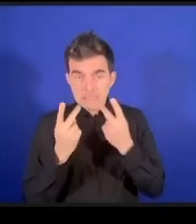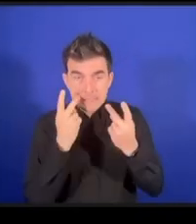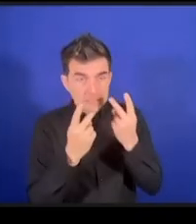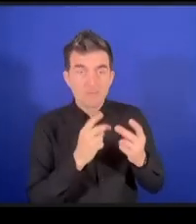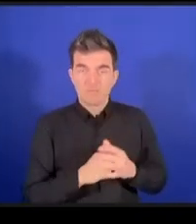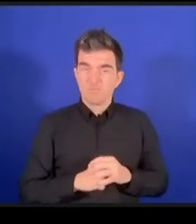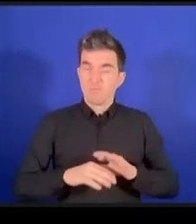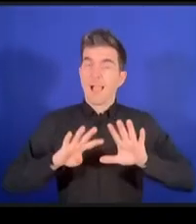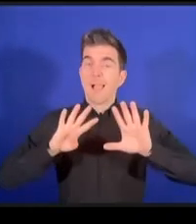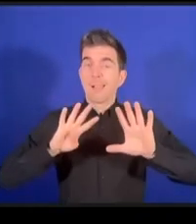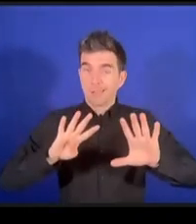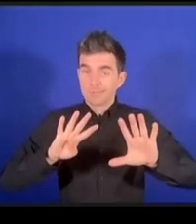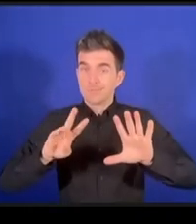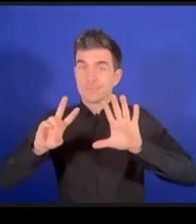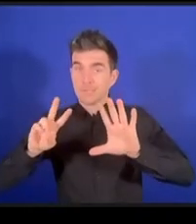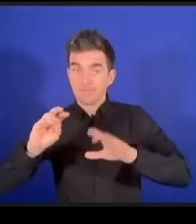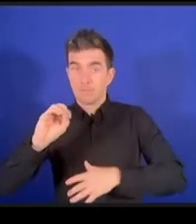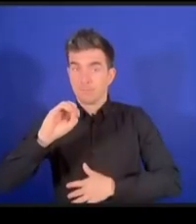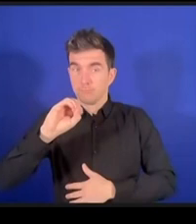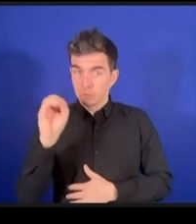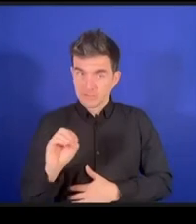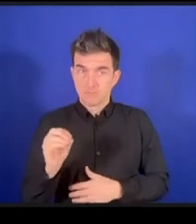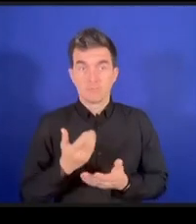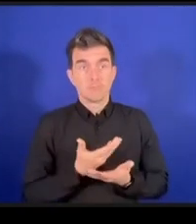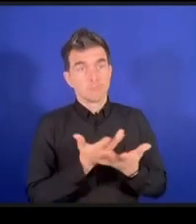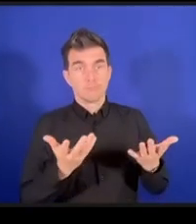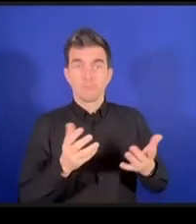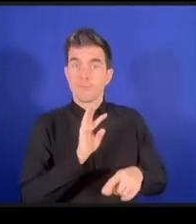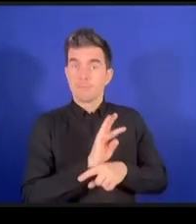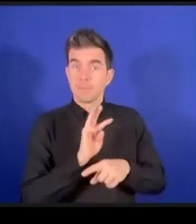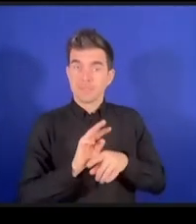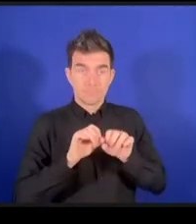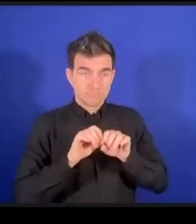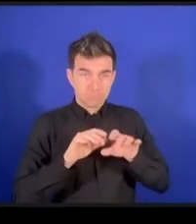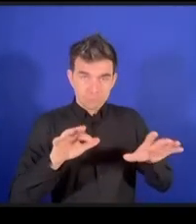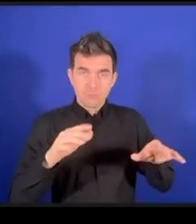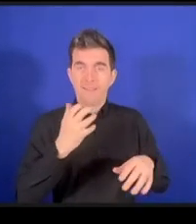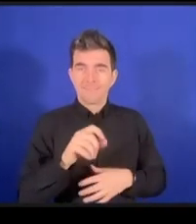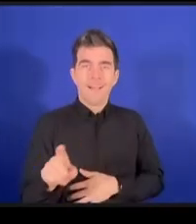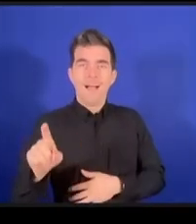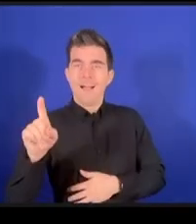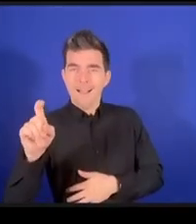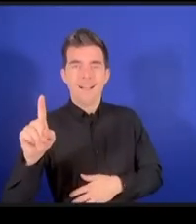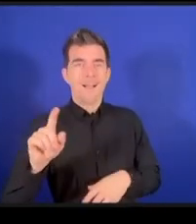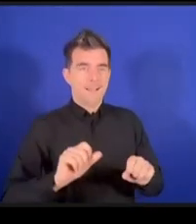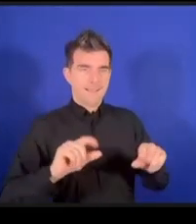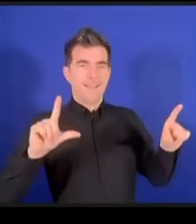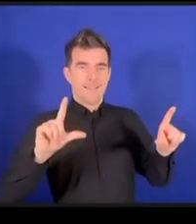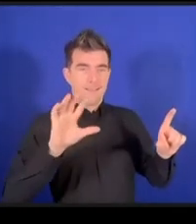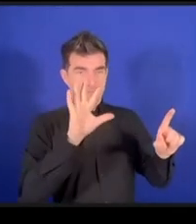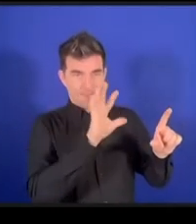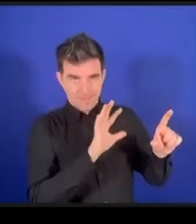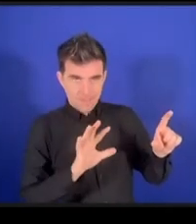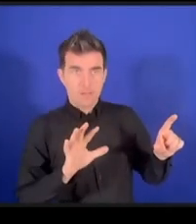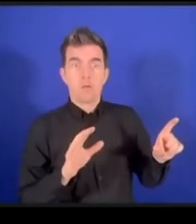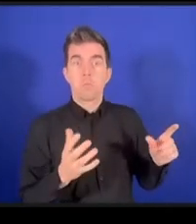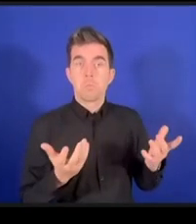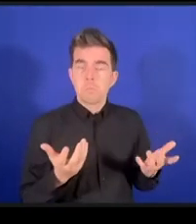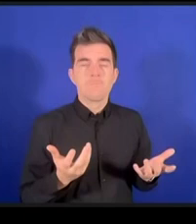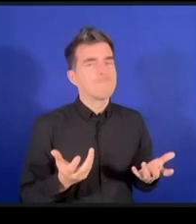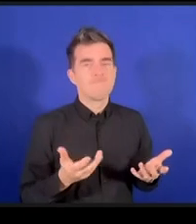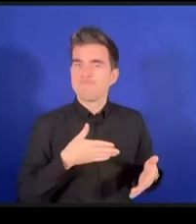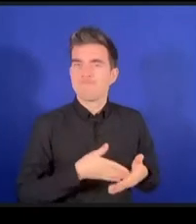сайтов имели некоторые проблемы с доступностью для восприятия инвалидами